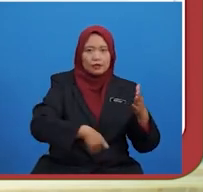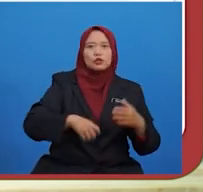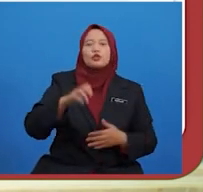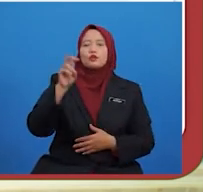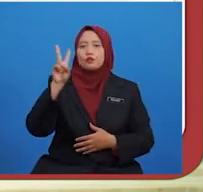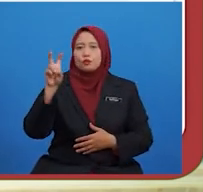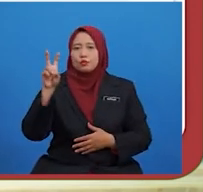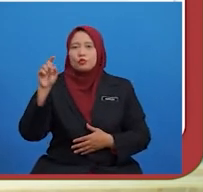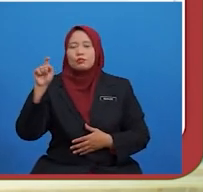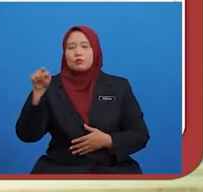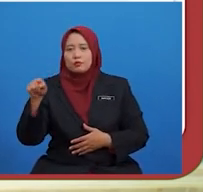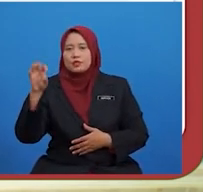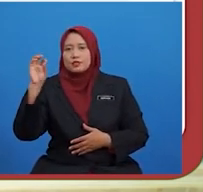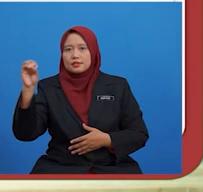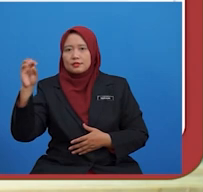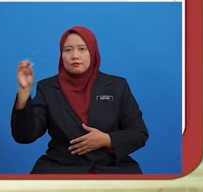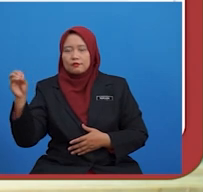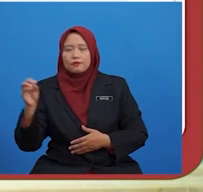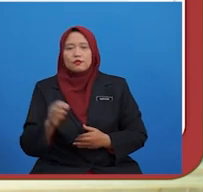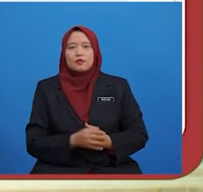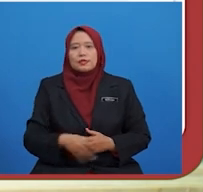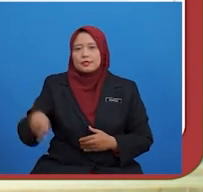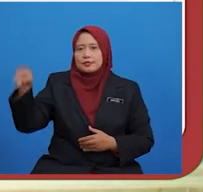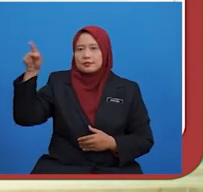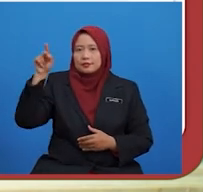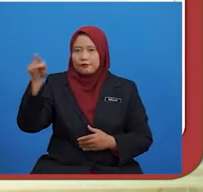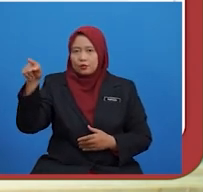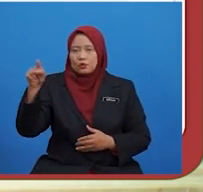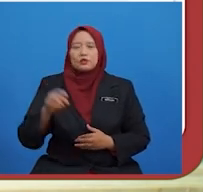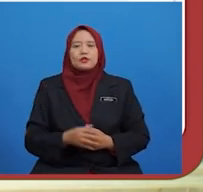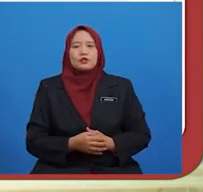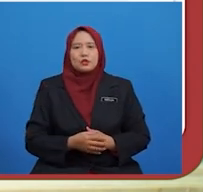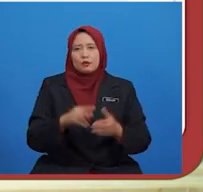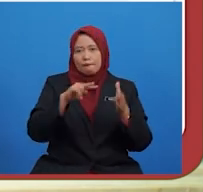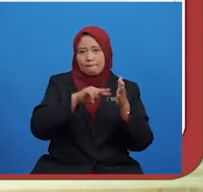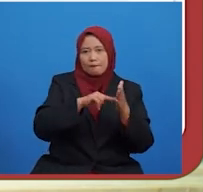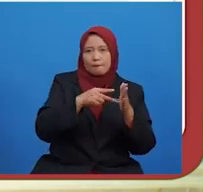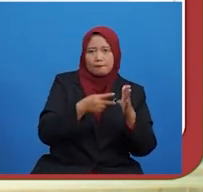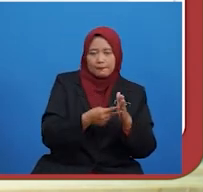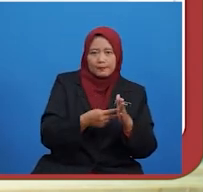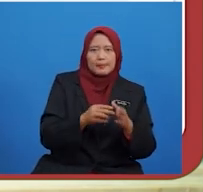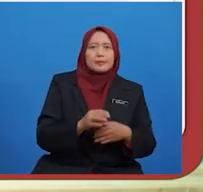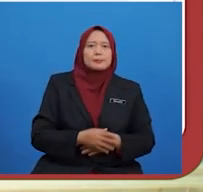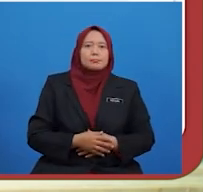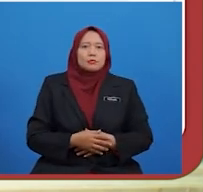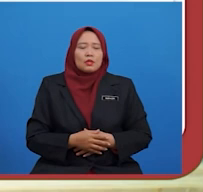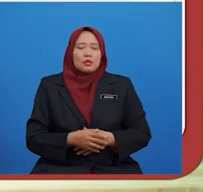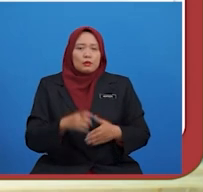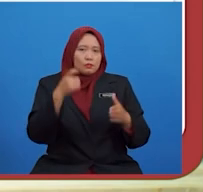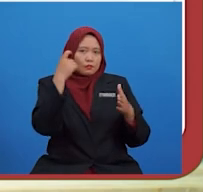20.00 diikuti simbol semikolon. Maksudnya, pemboleh ubah